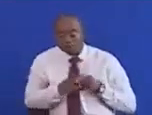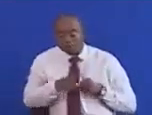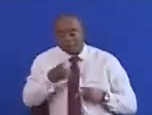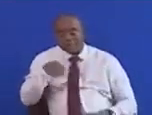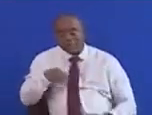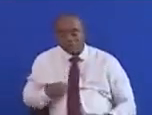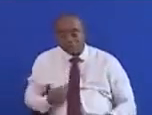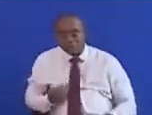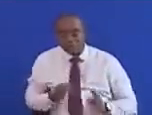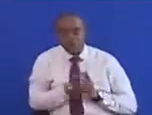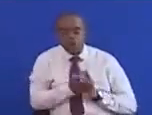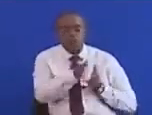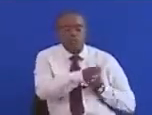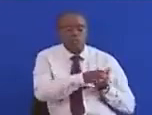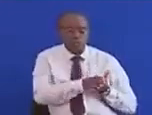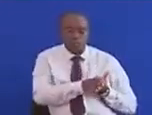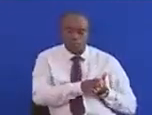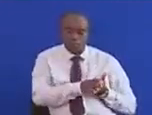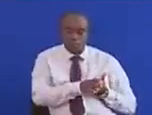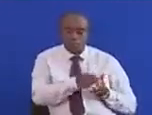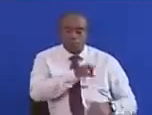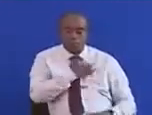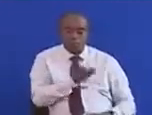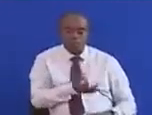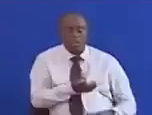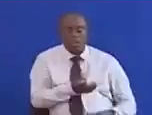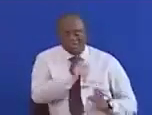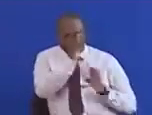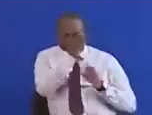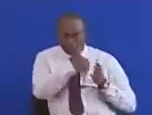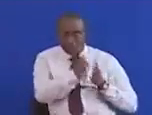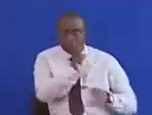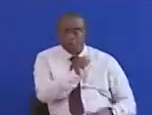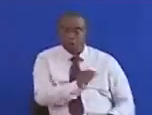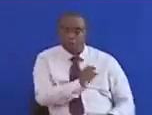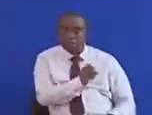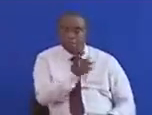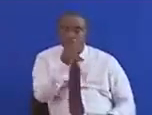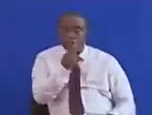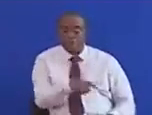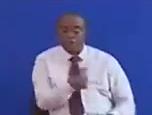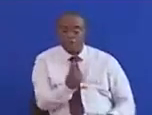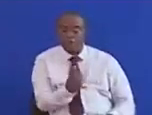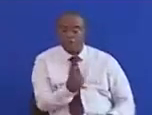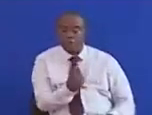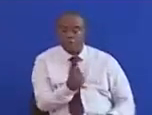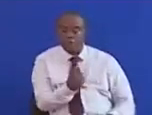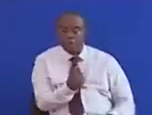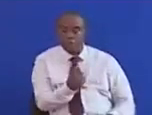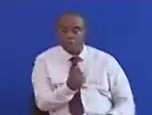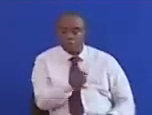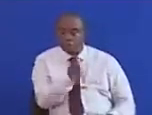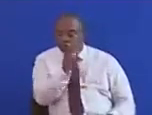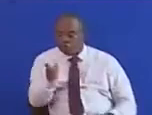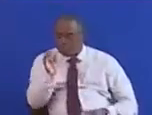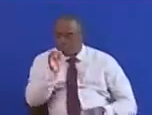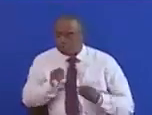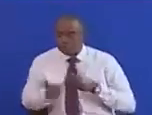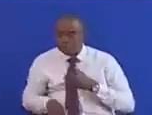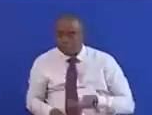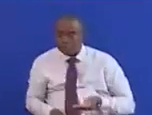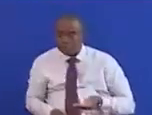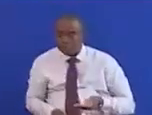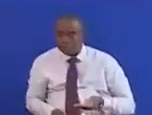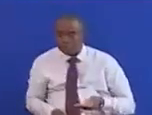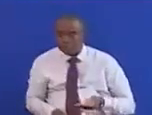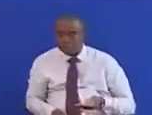shule za msingi. Walimu wanajitolea hasa masomo ya sayansi, wanalipwa fedha kidogo 50,000 au laki, wanachanga wananchi na hata si wabunge hapa,